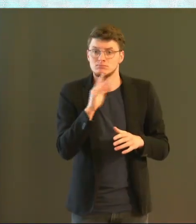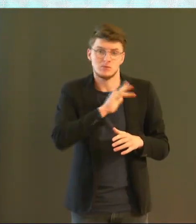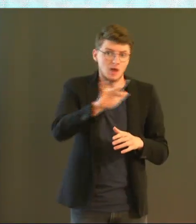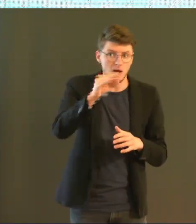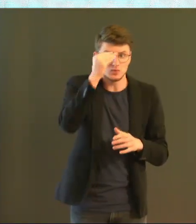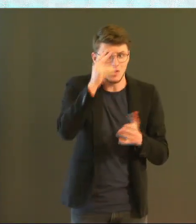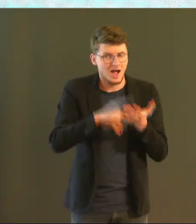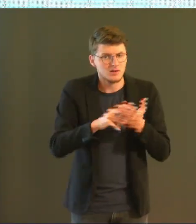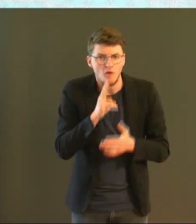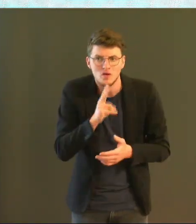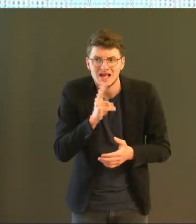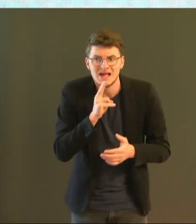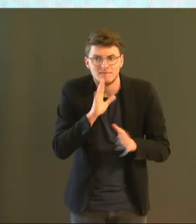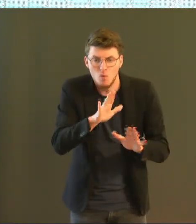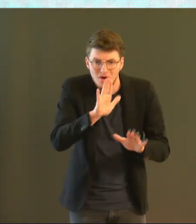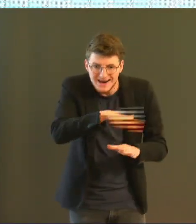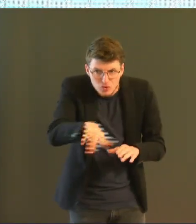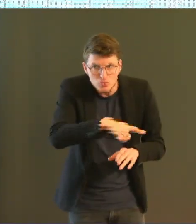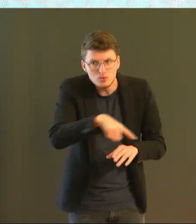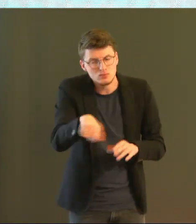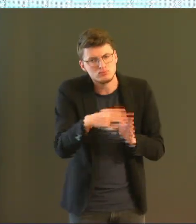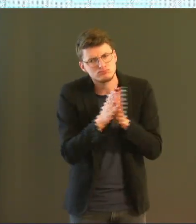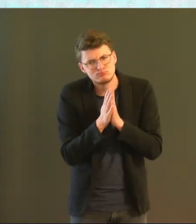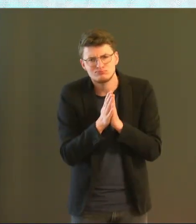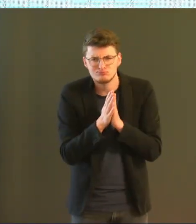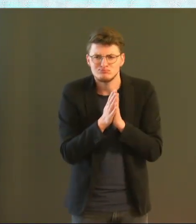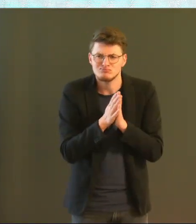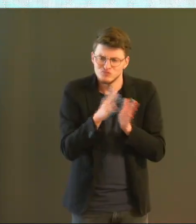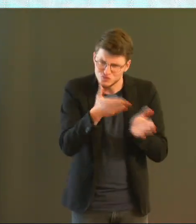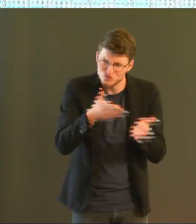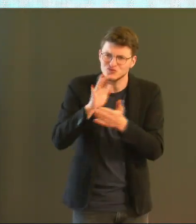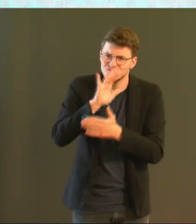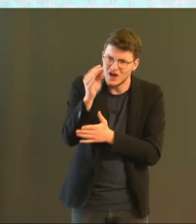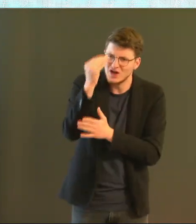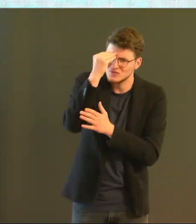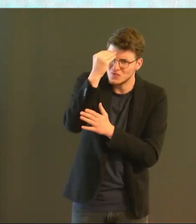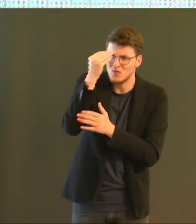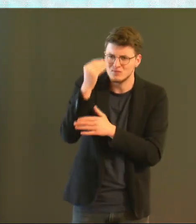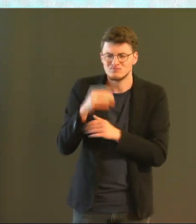chocolats aux puissantes et un ordinateur